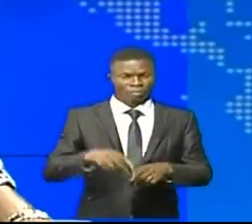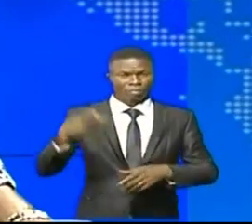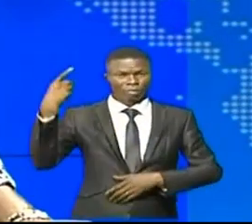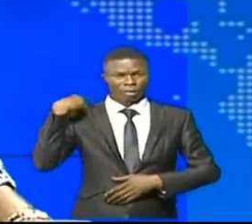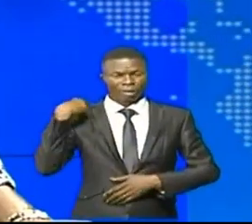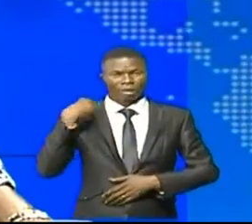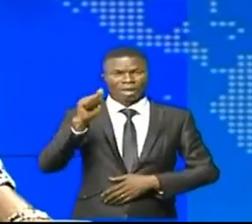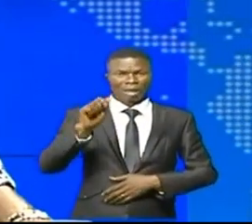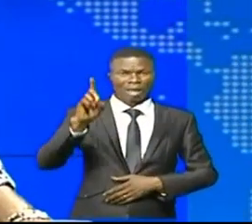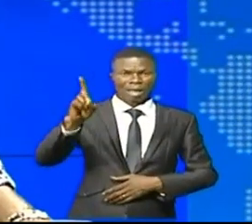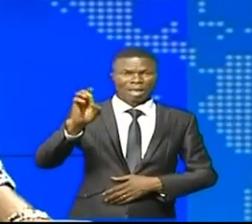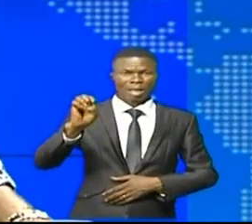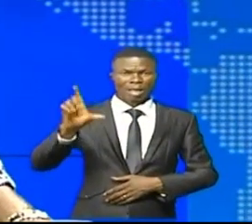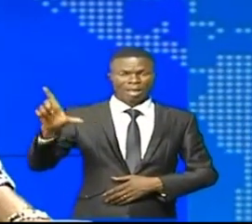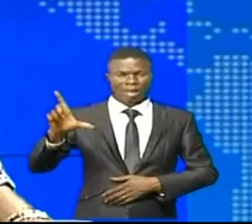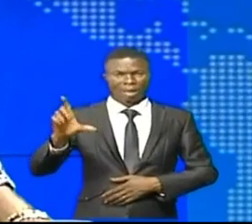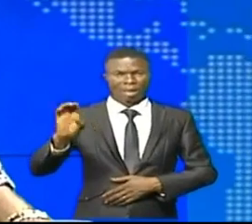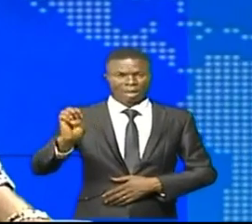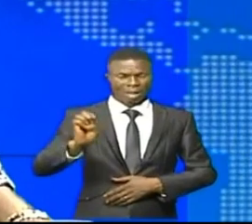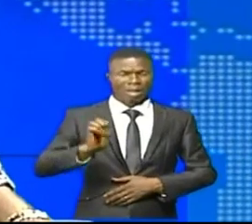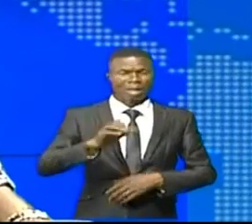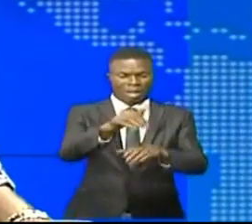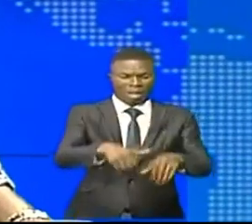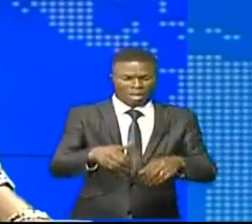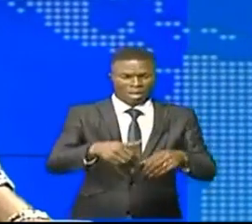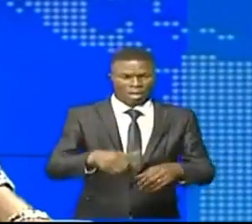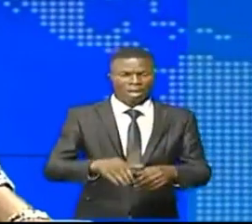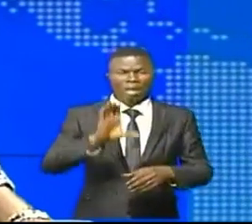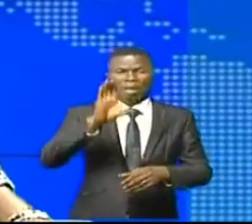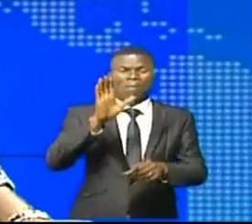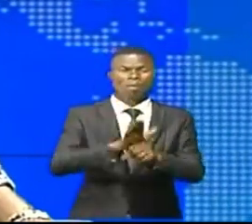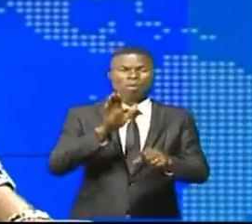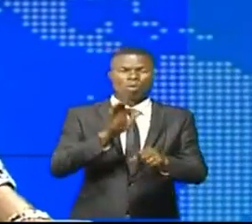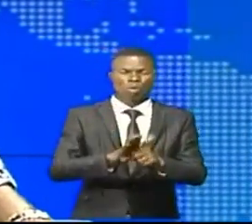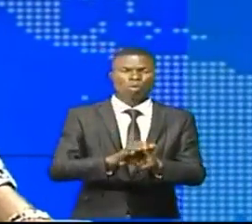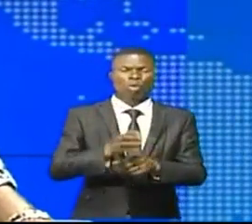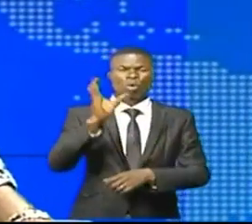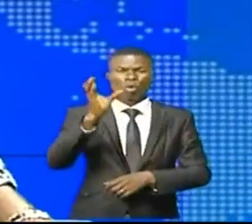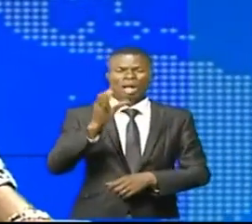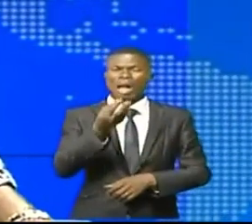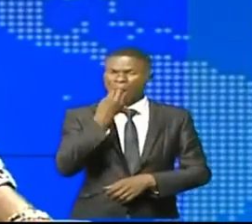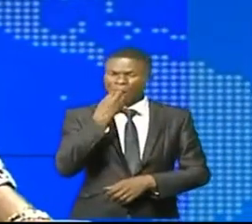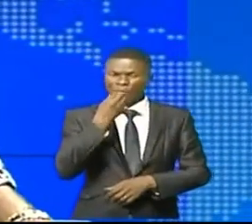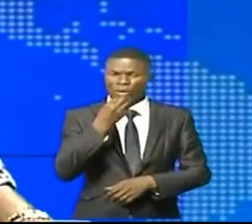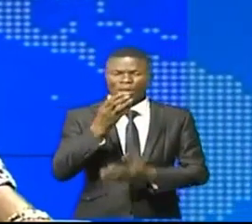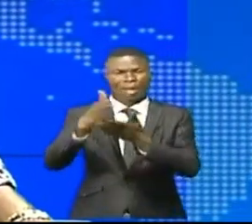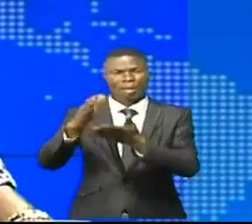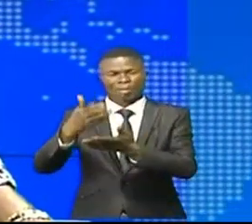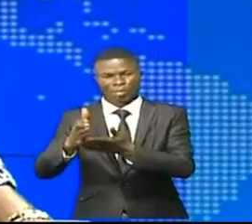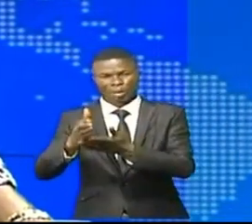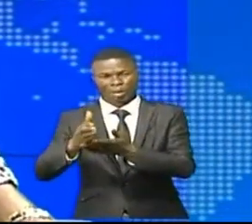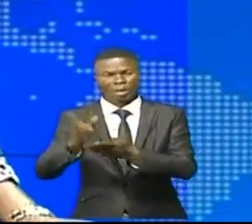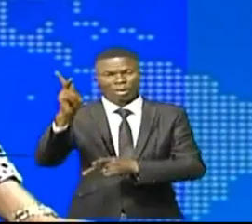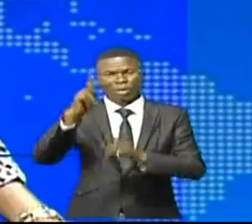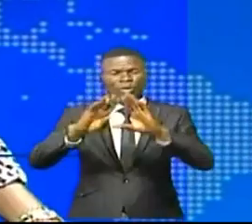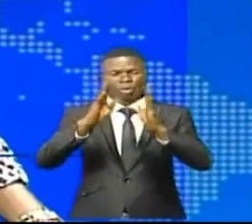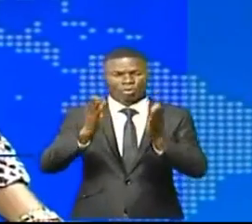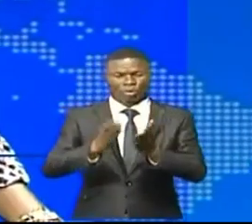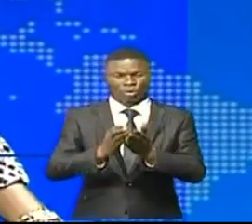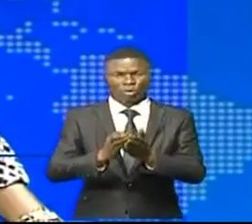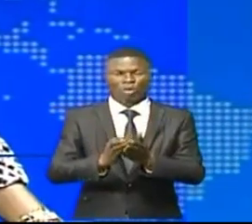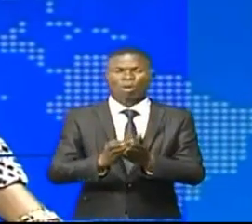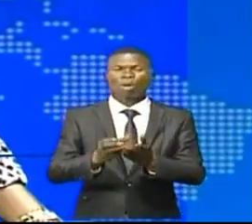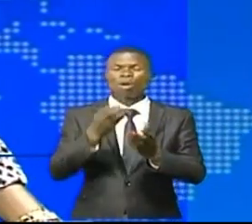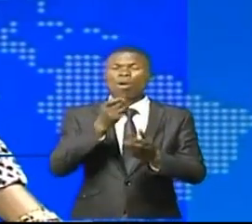Adèle Bazizané a récolté plus de 2 tonnes de pommes de terre distribuées à ses compatriotes sinistrés du volcan